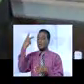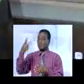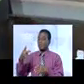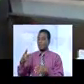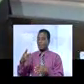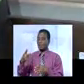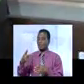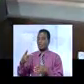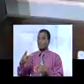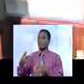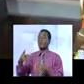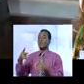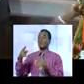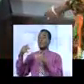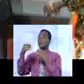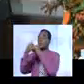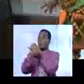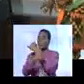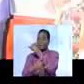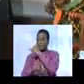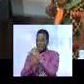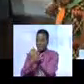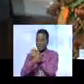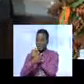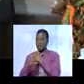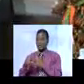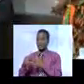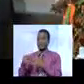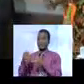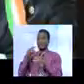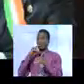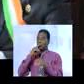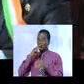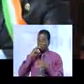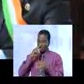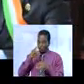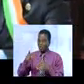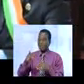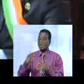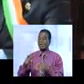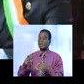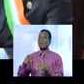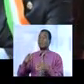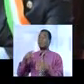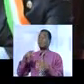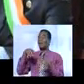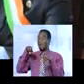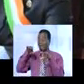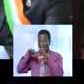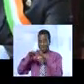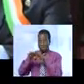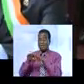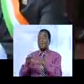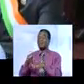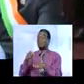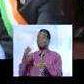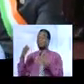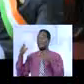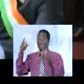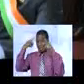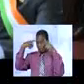interparlementaires entre leurs deux institutions. Ainsi, la Côte d'Ivoire et le Royaume du